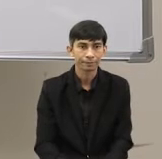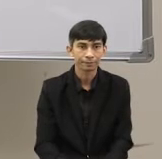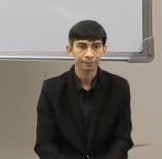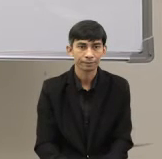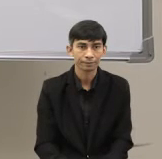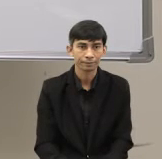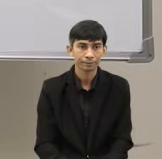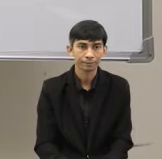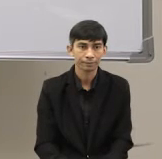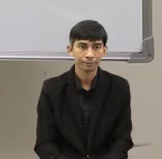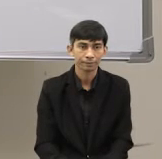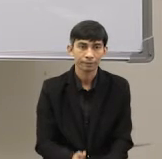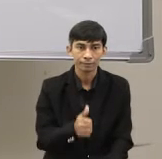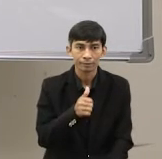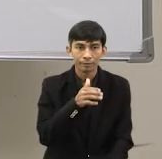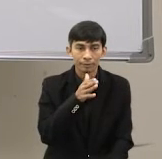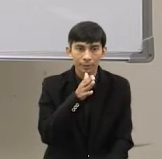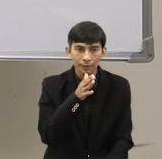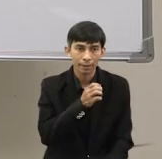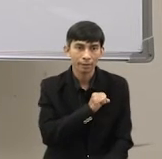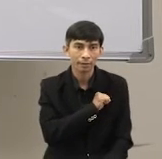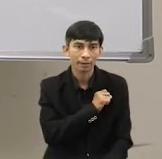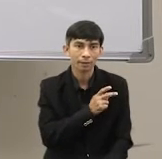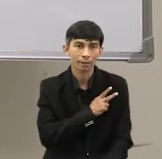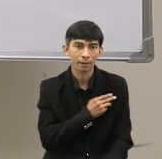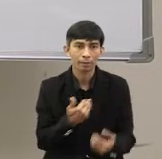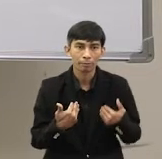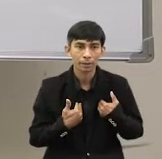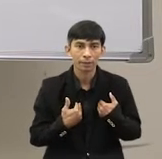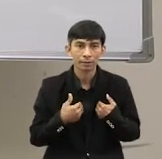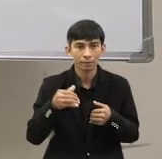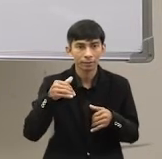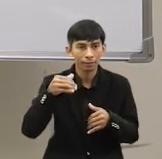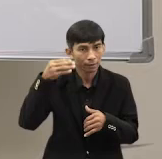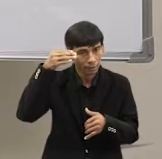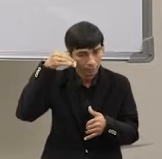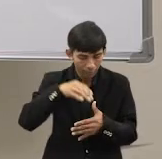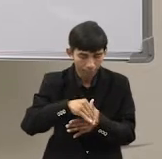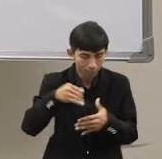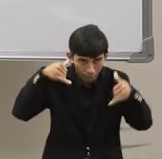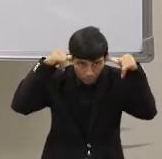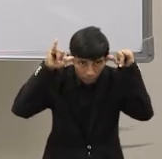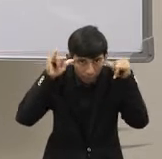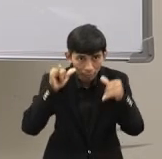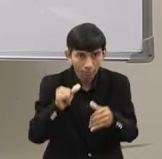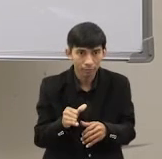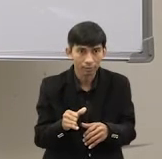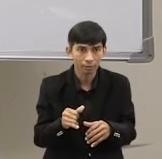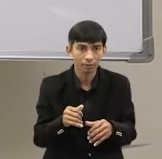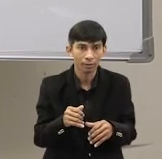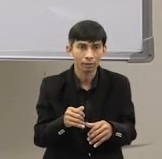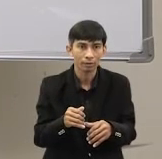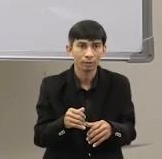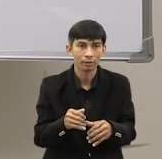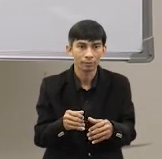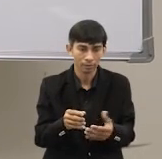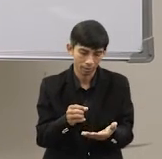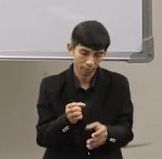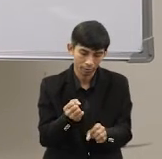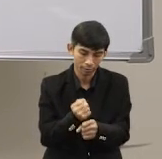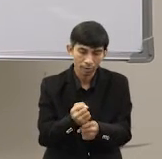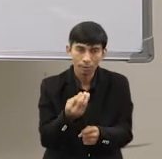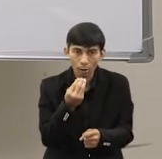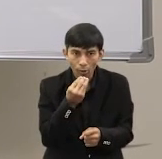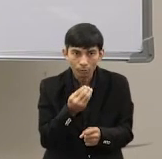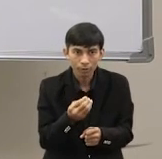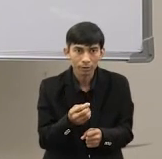chẳng chắp pi mà đai đà ra miên sạch cô nâng là hô tô cọt cắt vô mình thương mà hô off phân đi anu cứ chia ca prap robot